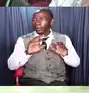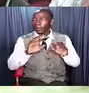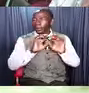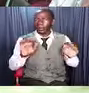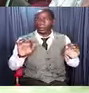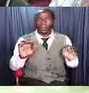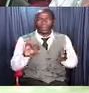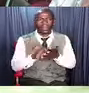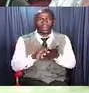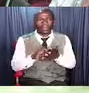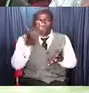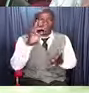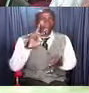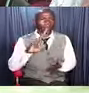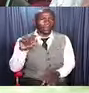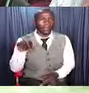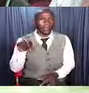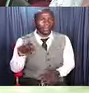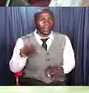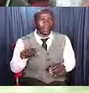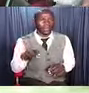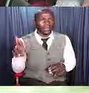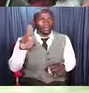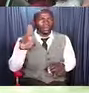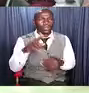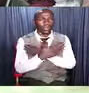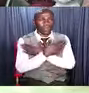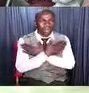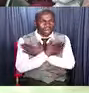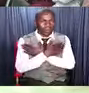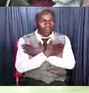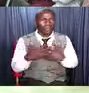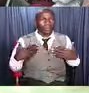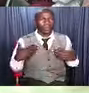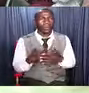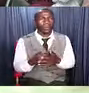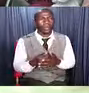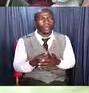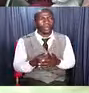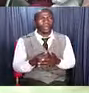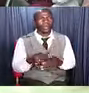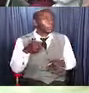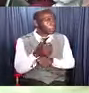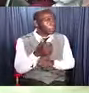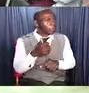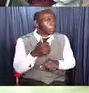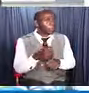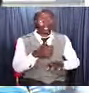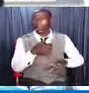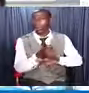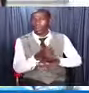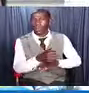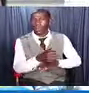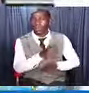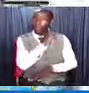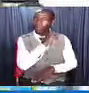never offended. Tuko hapa. That's why we are here today. Mana walikuwa na upendo wa kukaa. Because they had a love that stayed. Hata umetukana, umelaumu. Even though you have